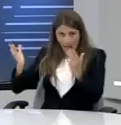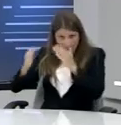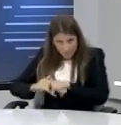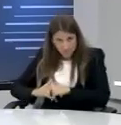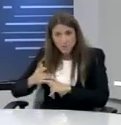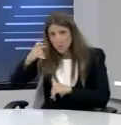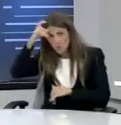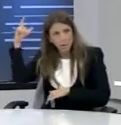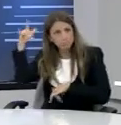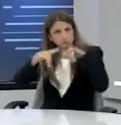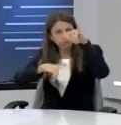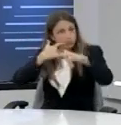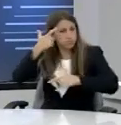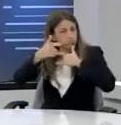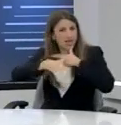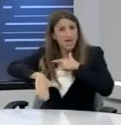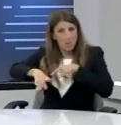σε αυτό το ιστορικό βήμα.